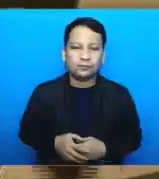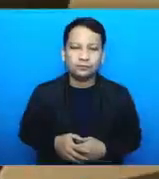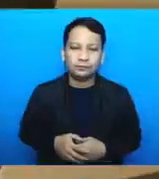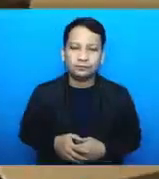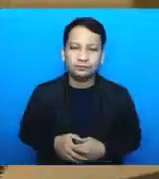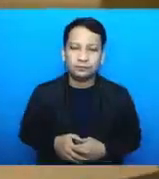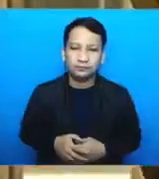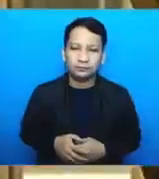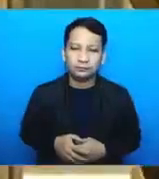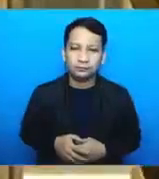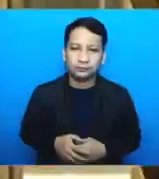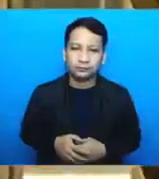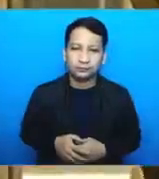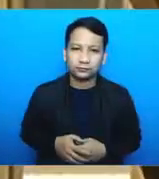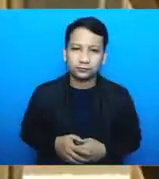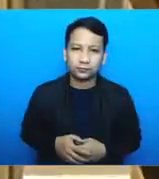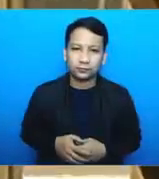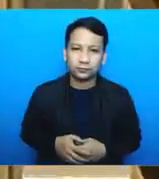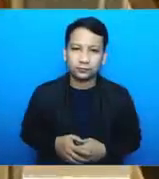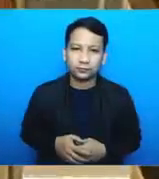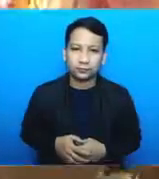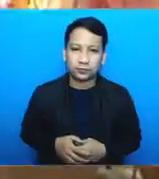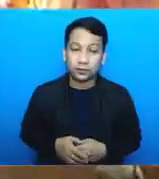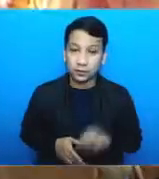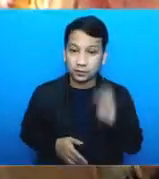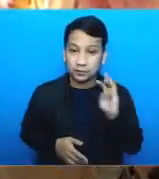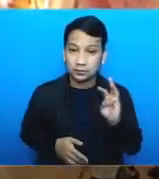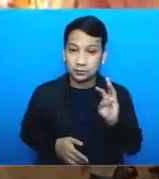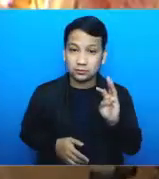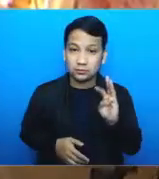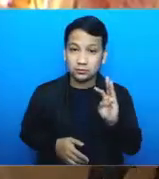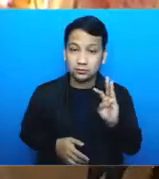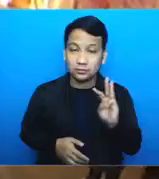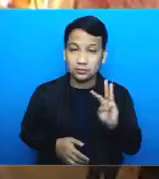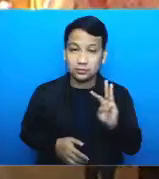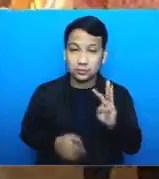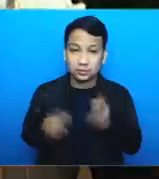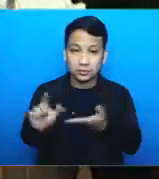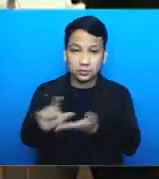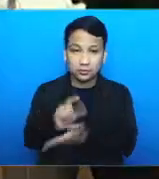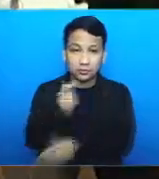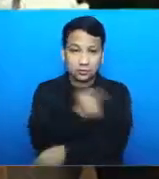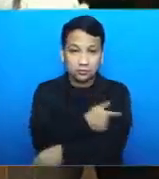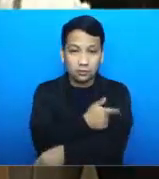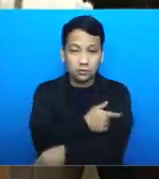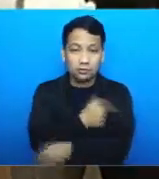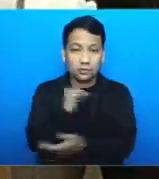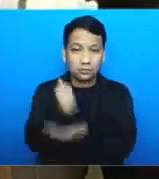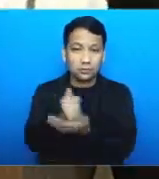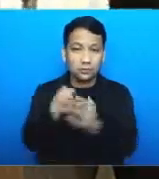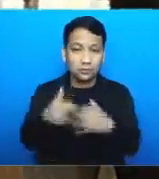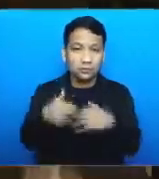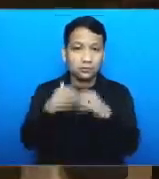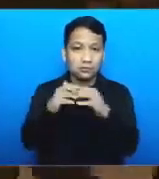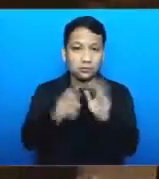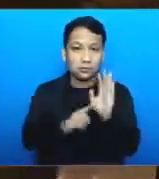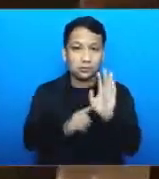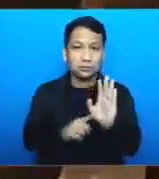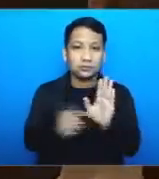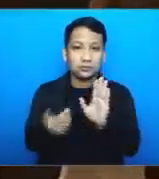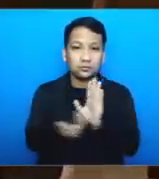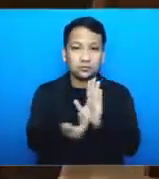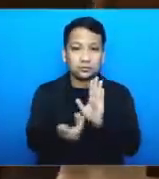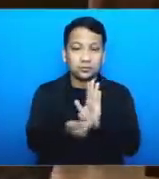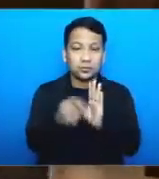Safe spaces para sa mga nabakunahan na contra COVID-19 sa mga establishmento. Ito ang isinusulong ngayon ni Presidential Advisor